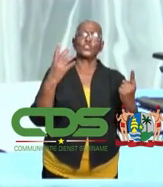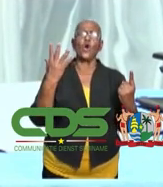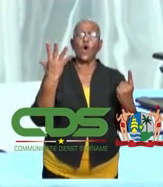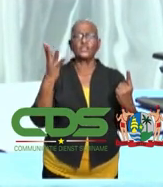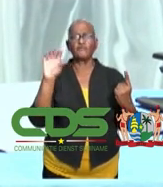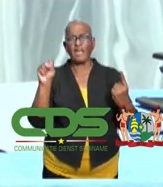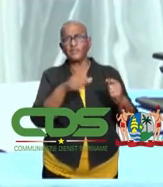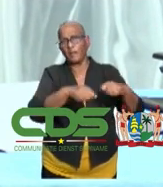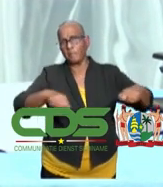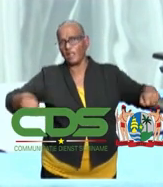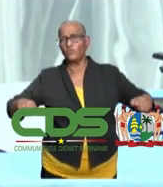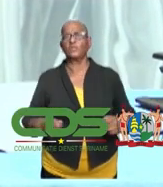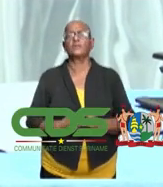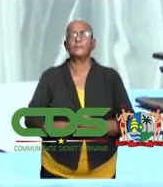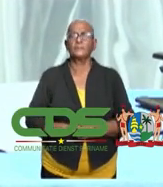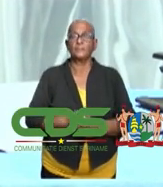50 miljoen